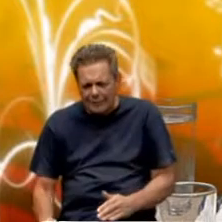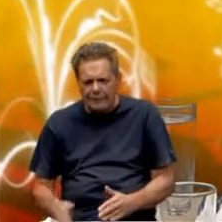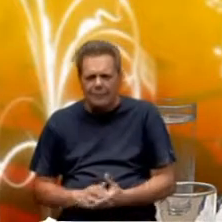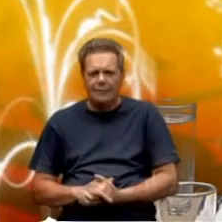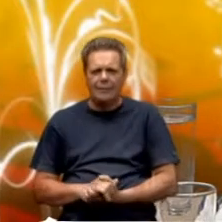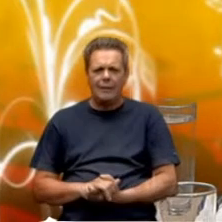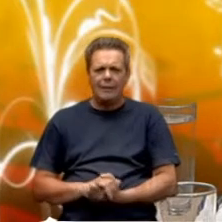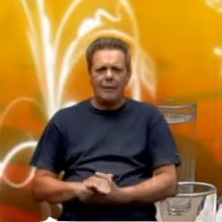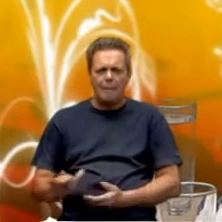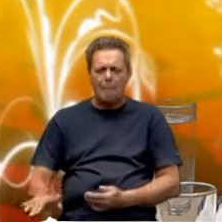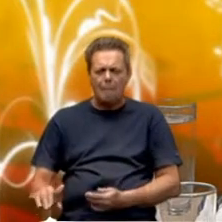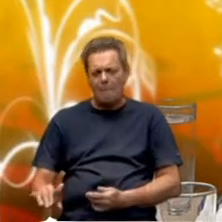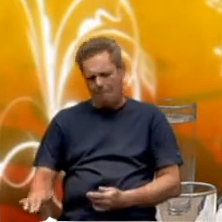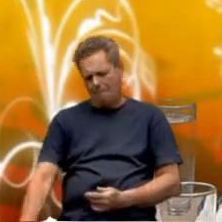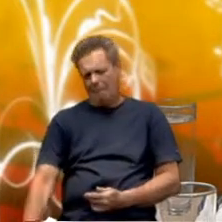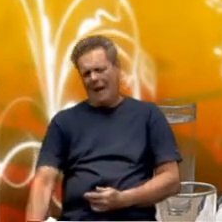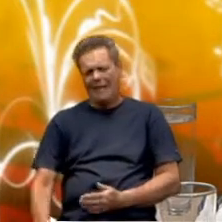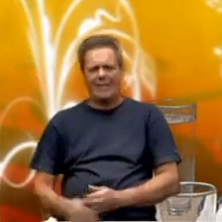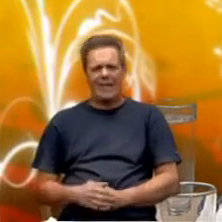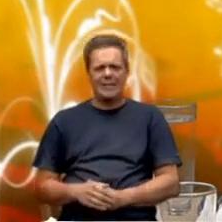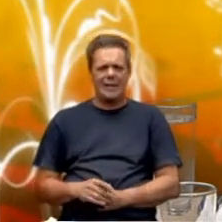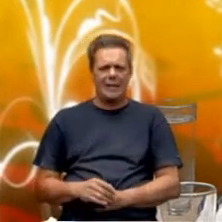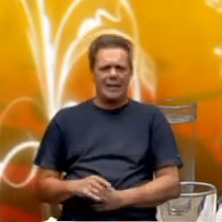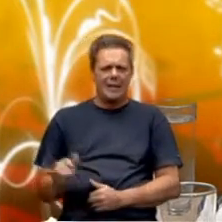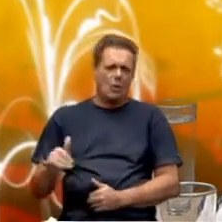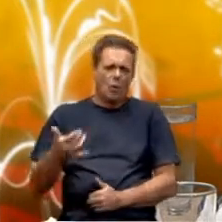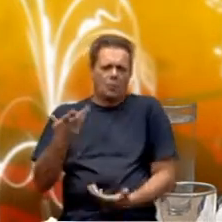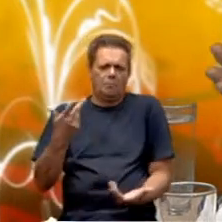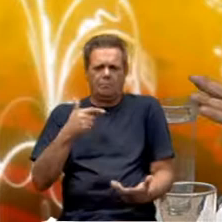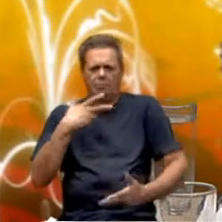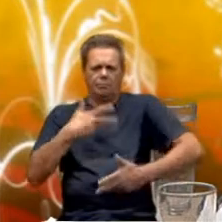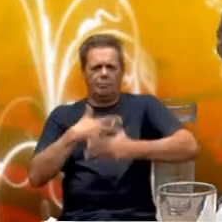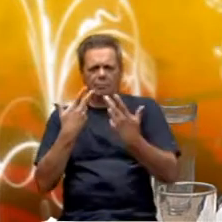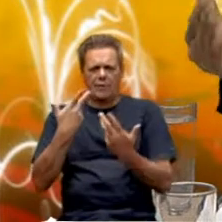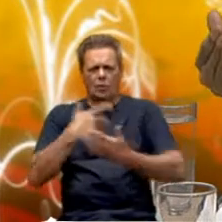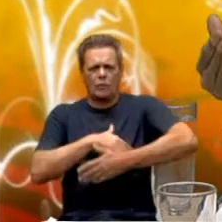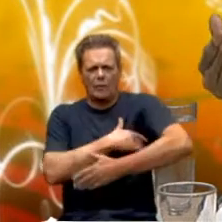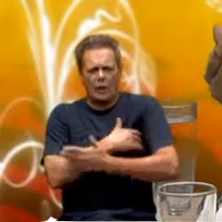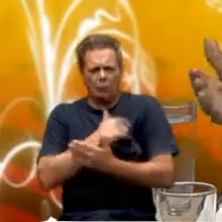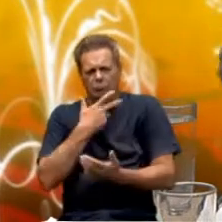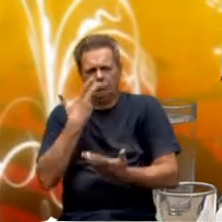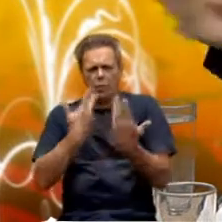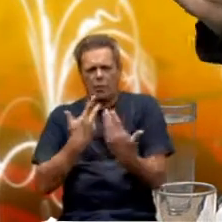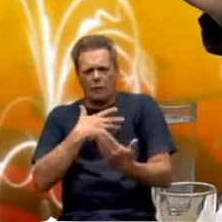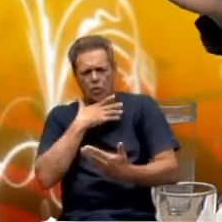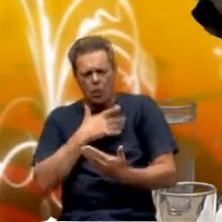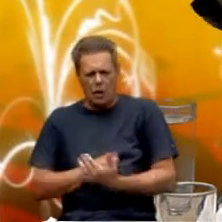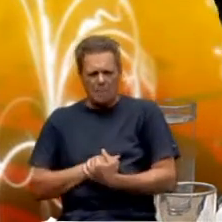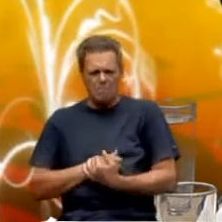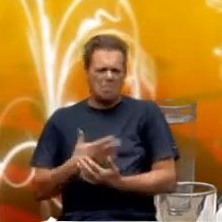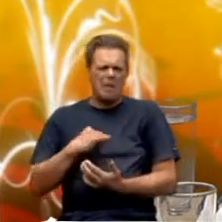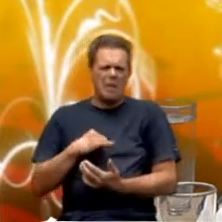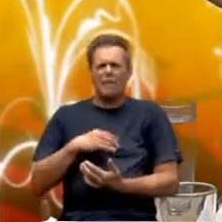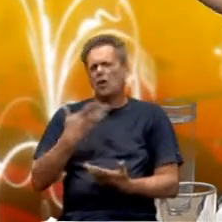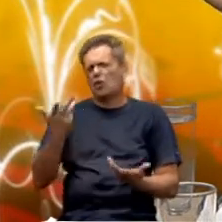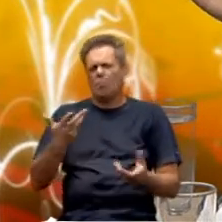od male djece, od prvoškolaca, je li tako? Ja se nadam da će tako ući. Jer ne trebamo mi odgajati ove